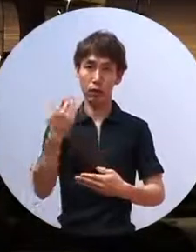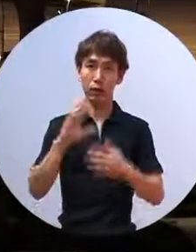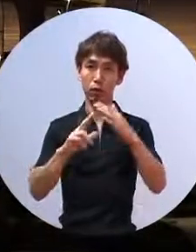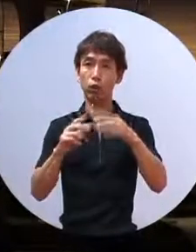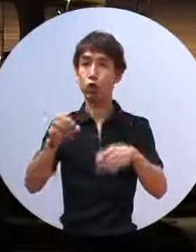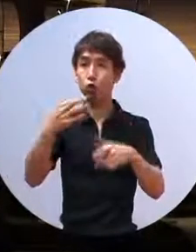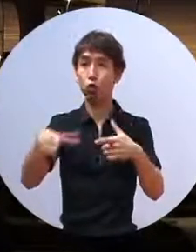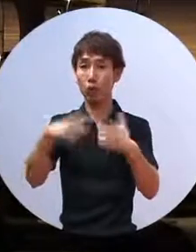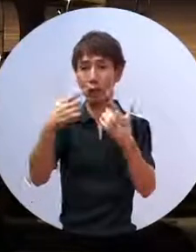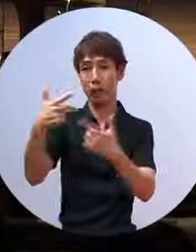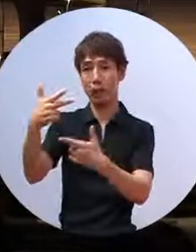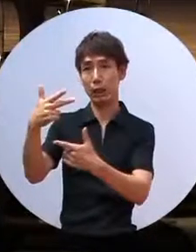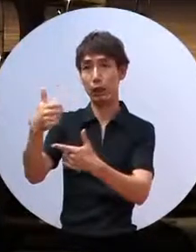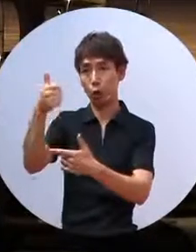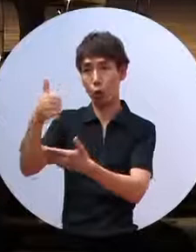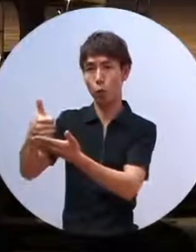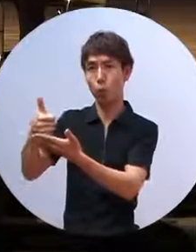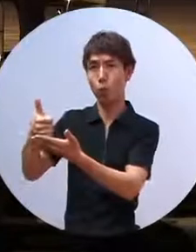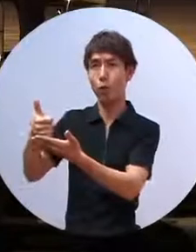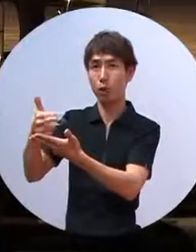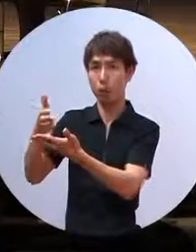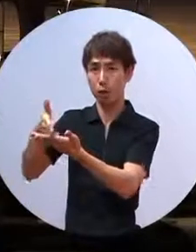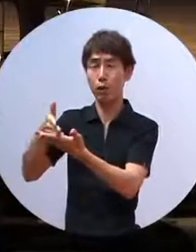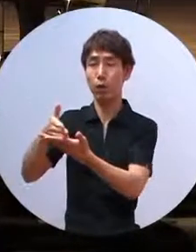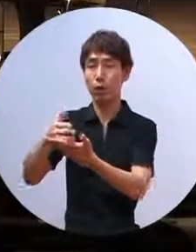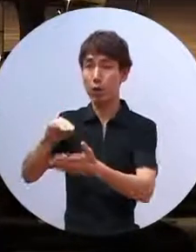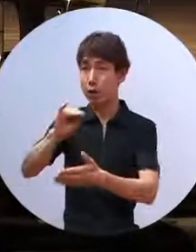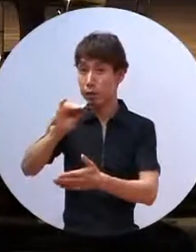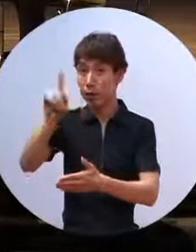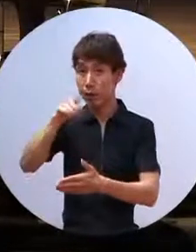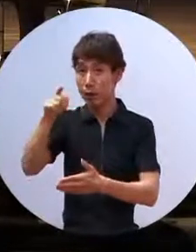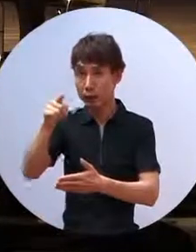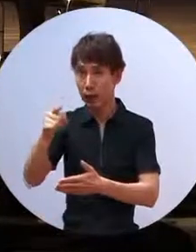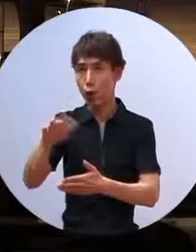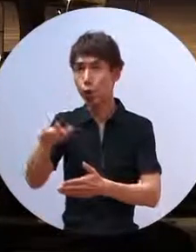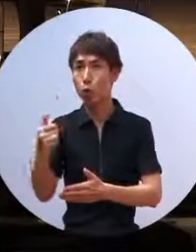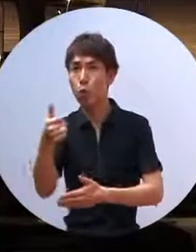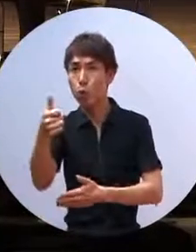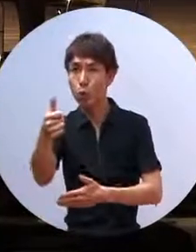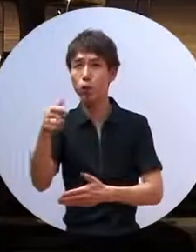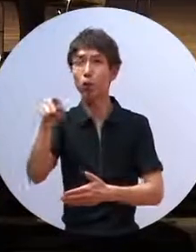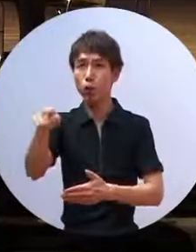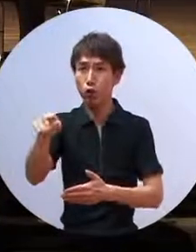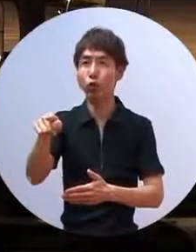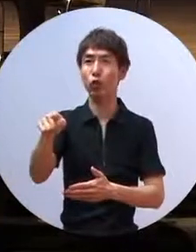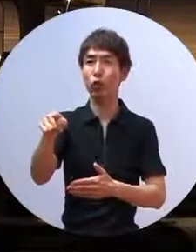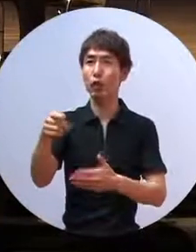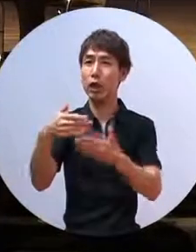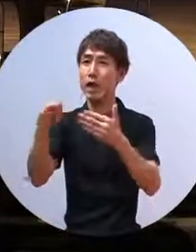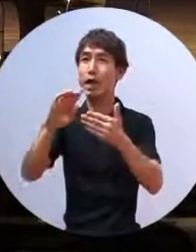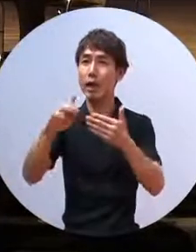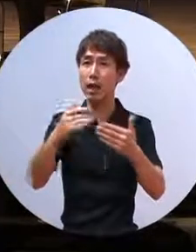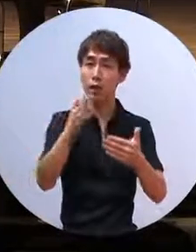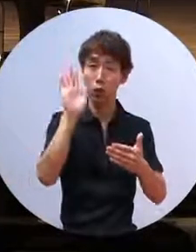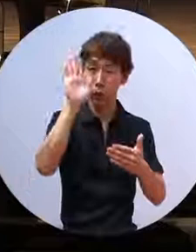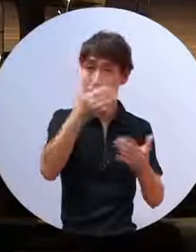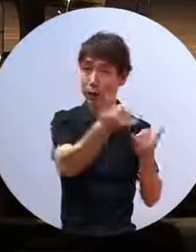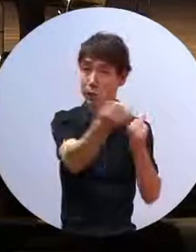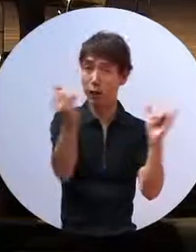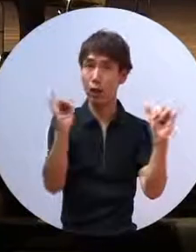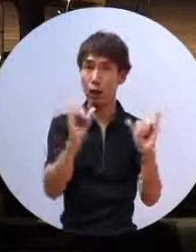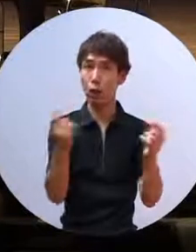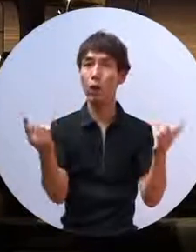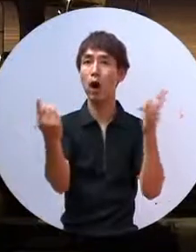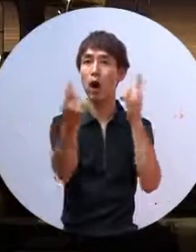ほど鈴木市長からお話があったように累計1000人の子どもたちが被爆地を訪れていると、そういったことがどこかで今社会を変